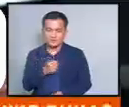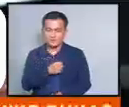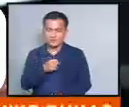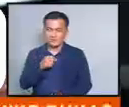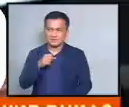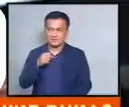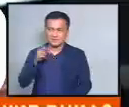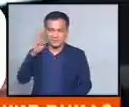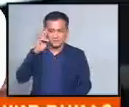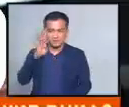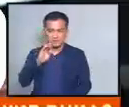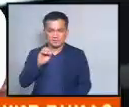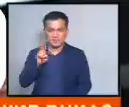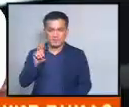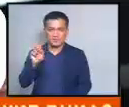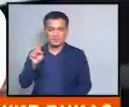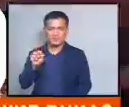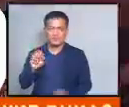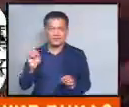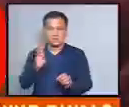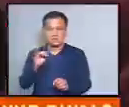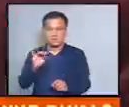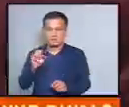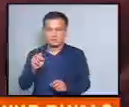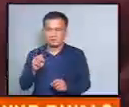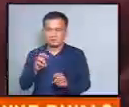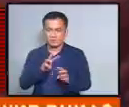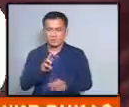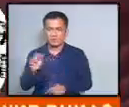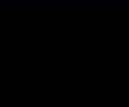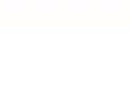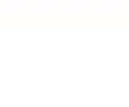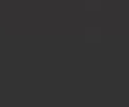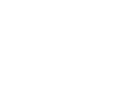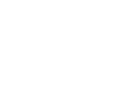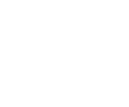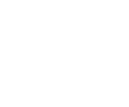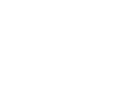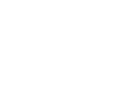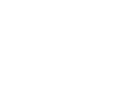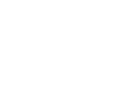Rubio, yun ang bogus. Walang batayan. May warrant. O paano maging bogus?